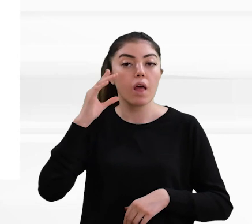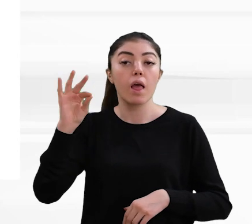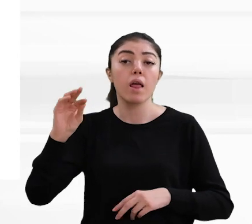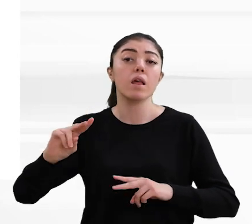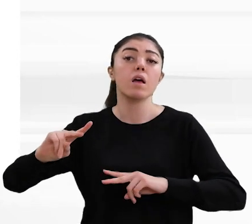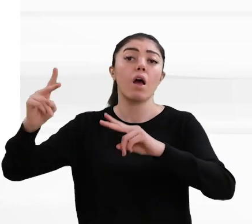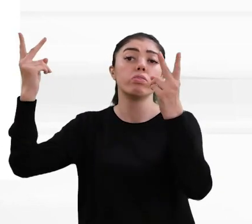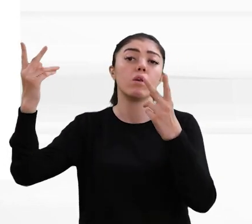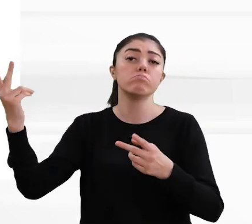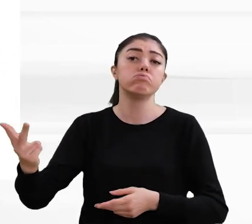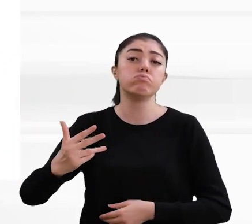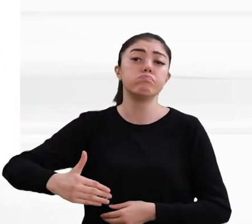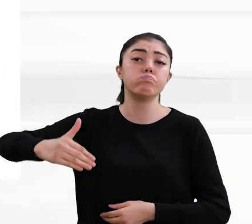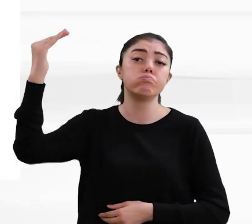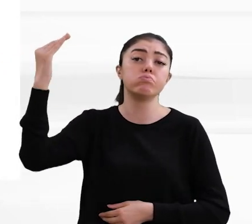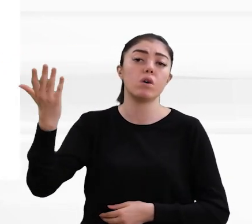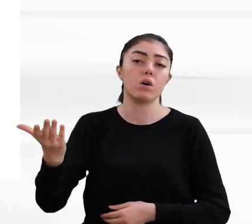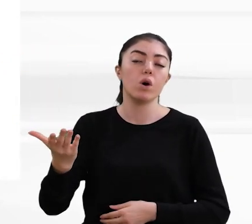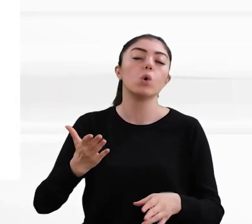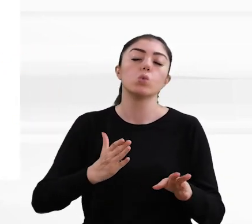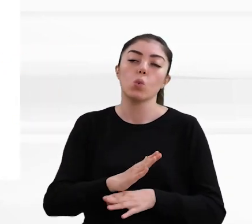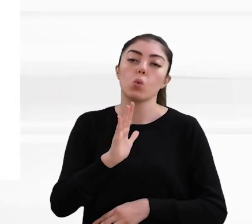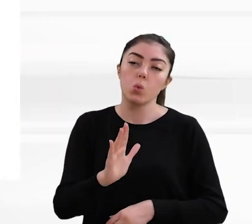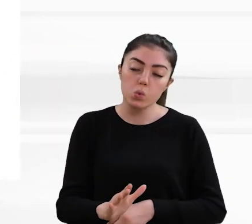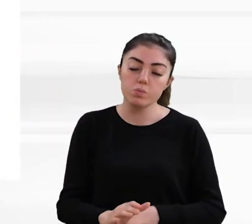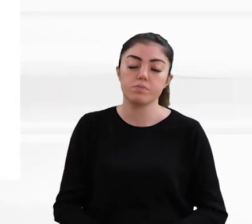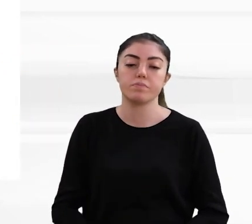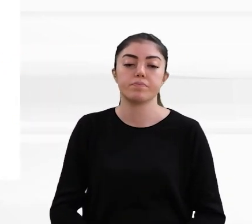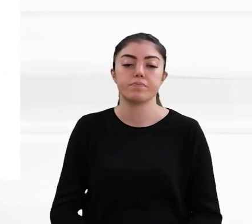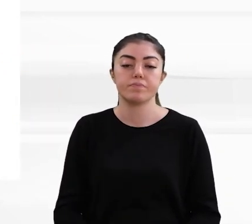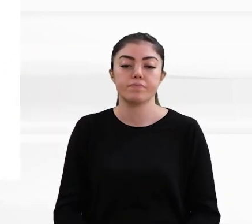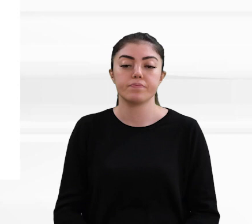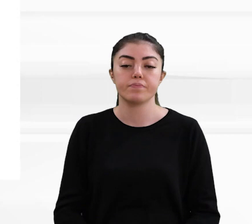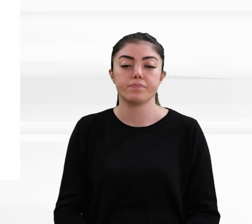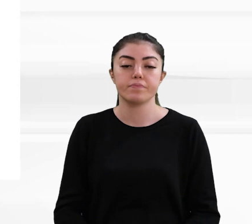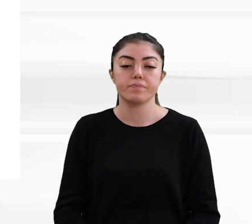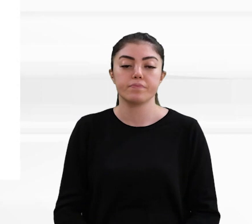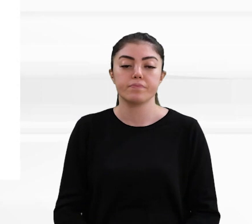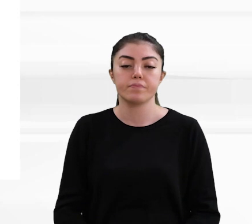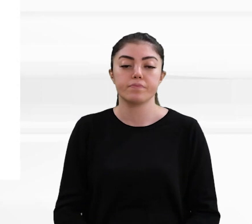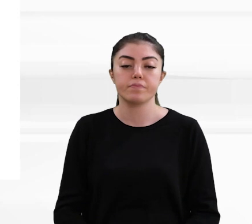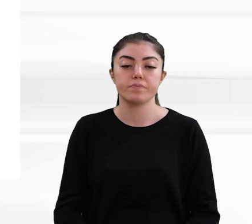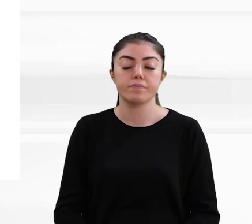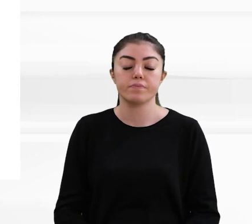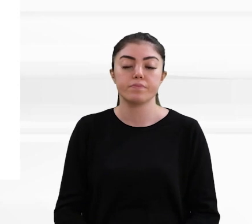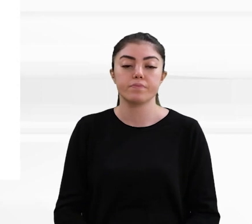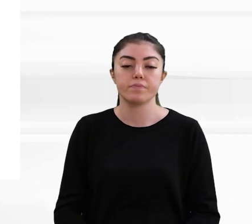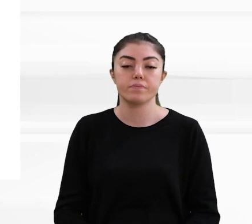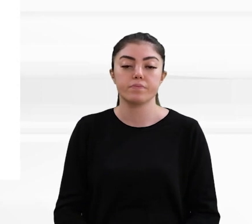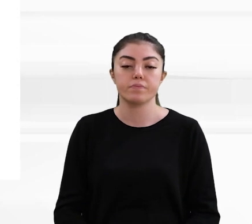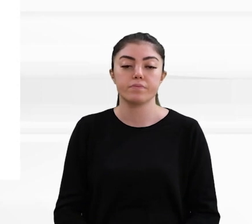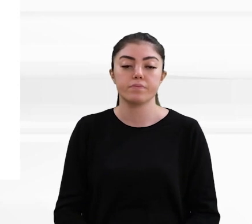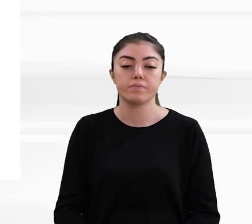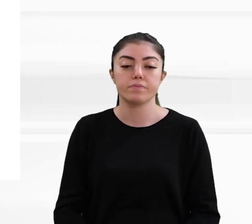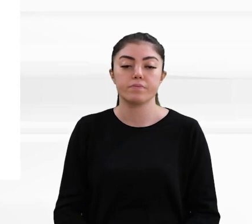50 katı Öyleyse doğru Durak çörek toplam gaz değişim alanı deri yüzeyindeki den daha büyüktür Evet ve karşıdan